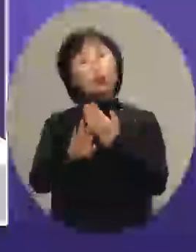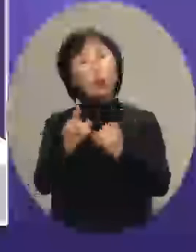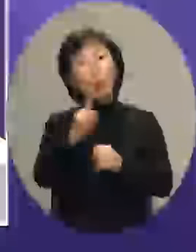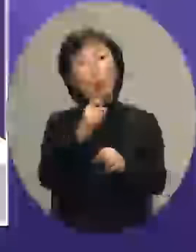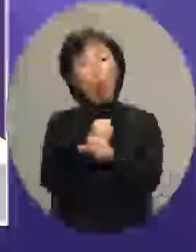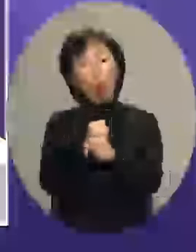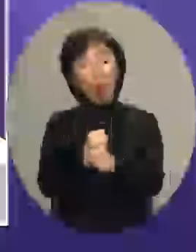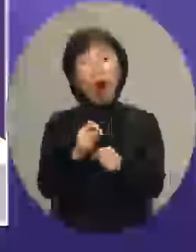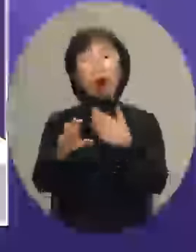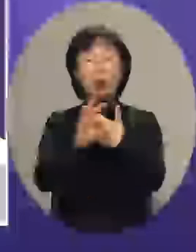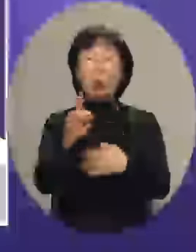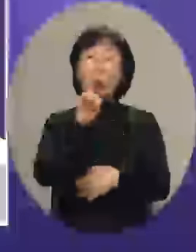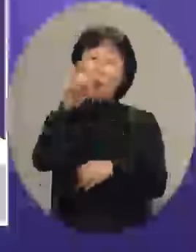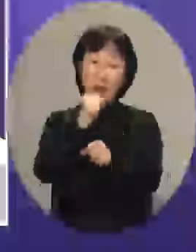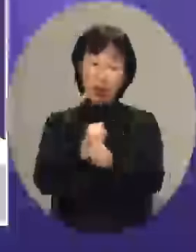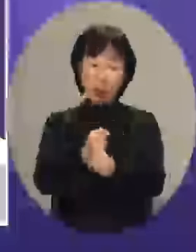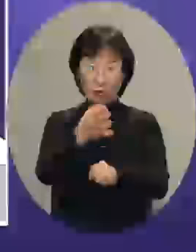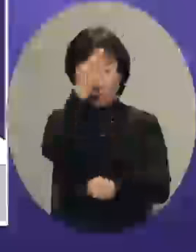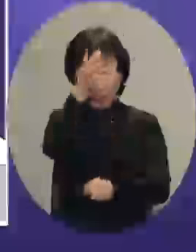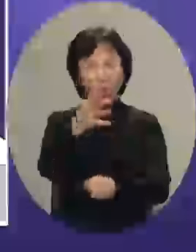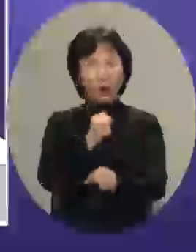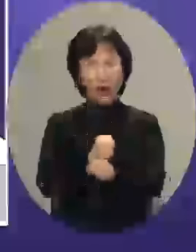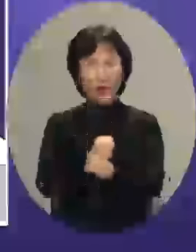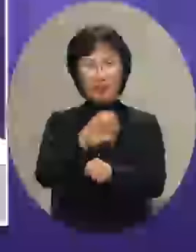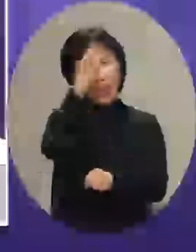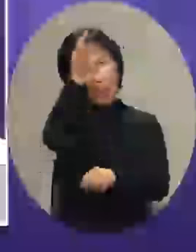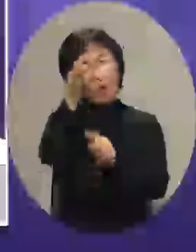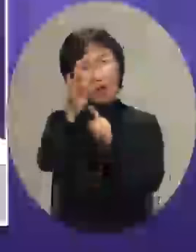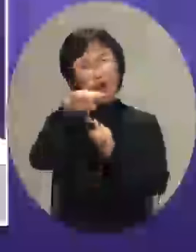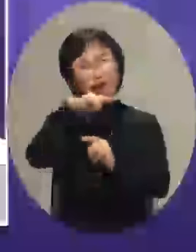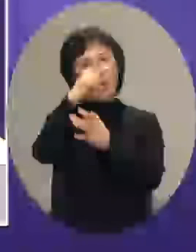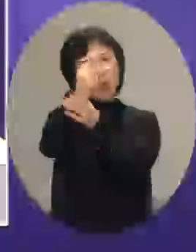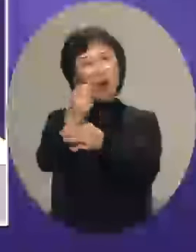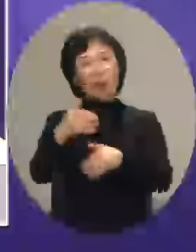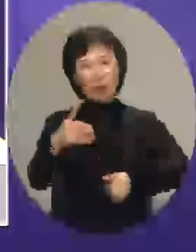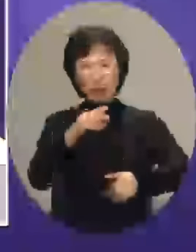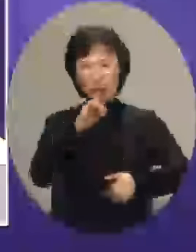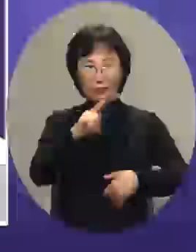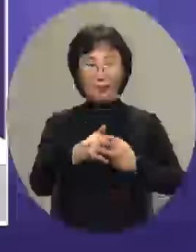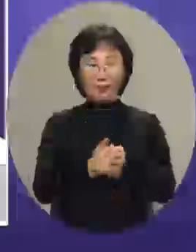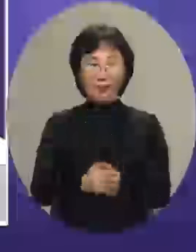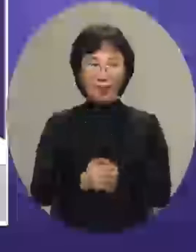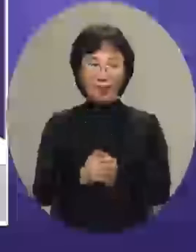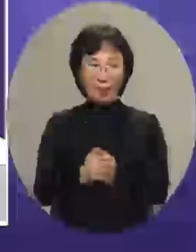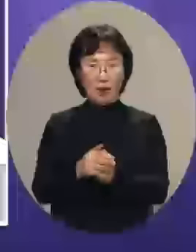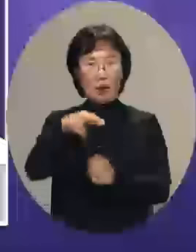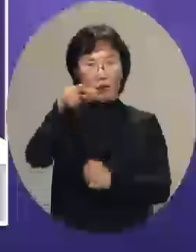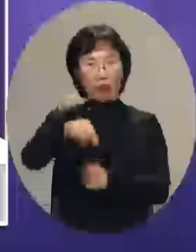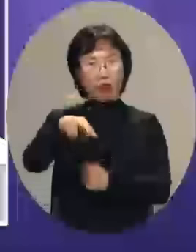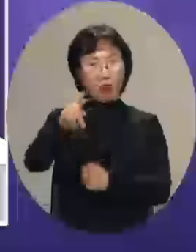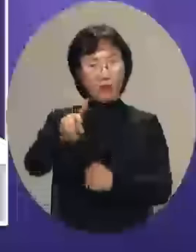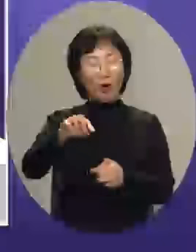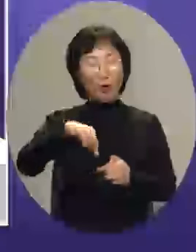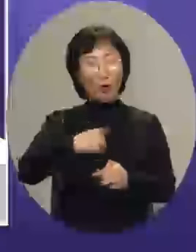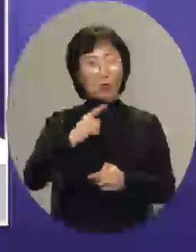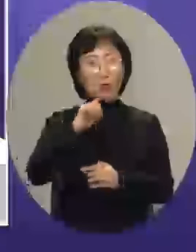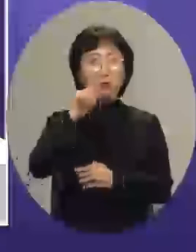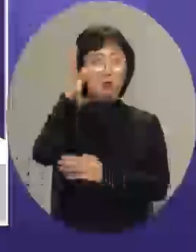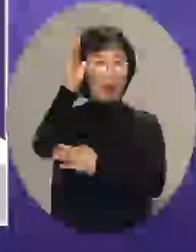고발하십시오. 아니, 사과를 해야죠 대통령이. 아니 참모가 그 황상무가 그 수석 정도가 자기가 말한 거를